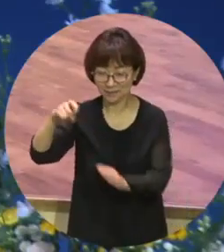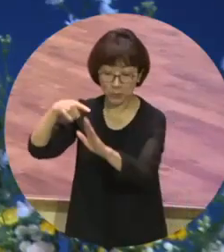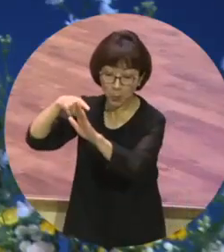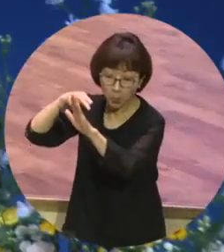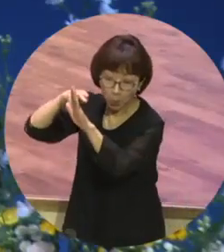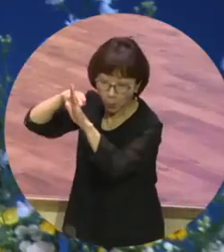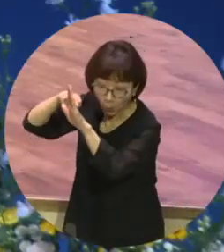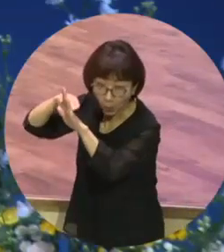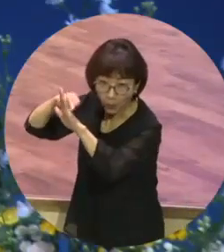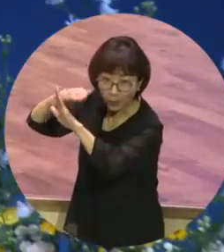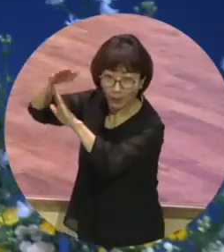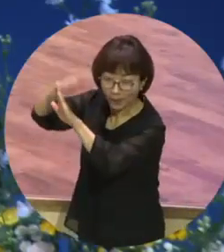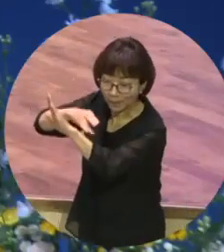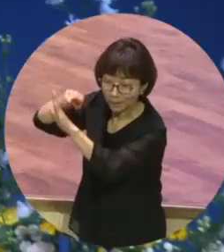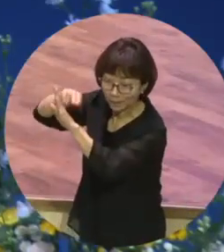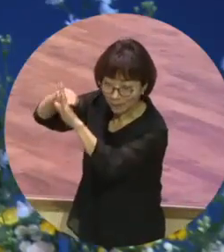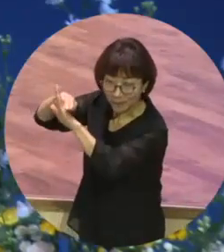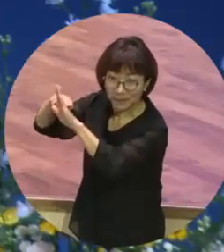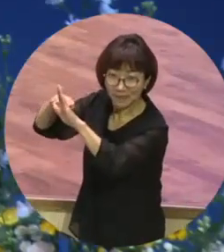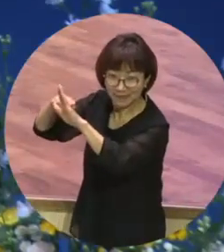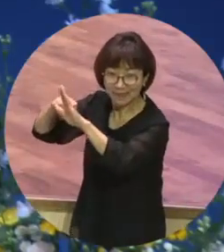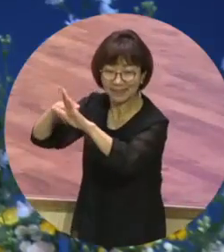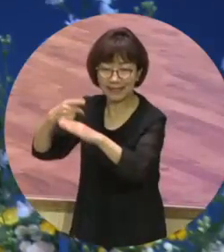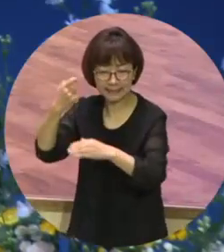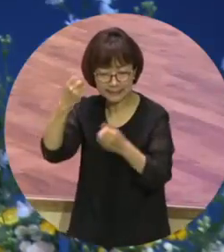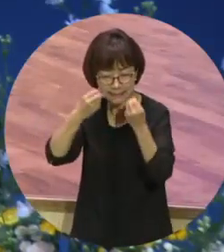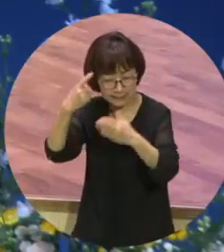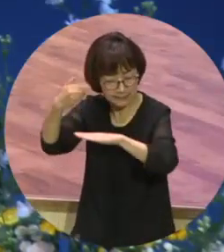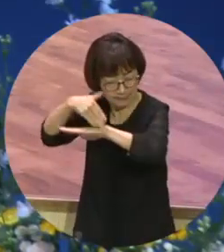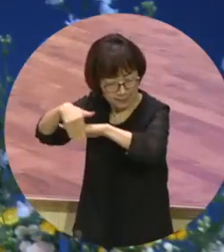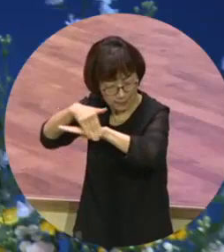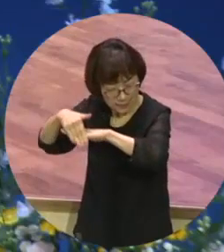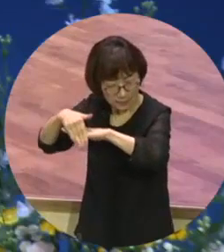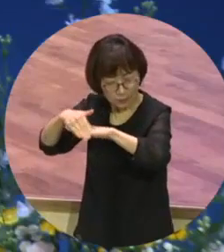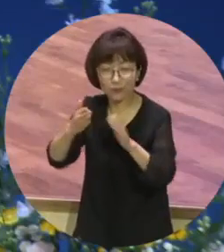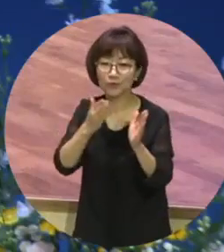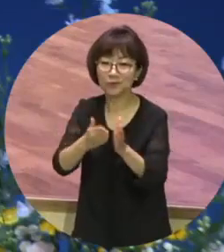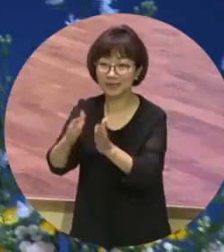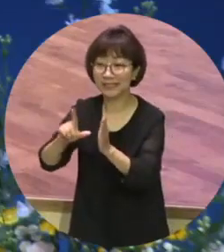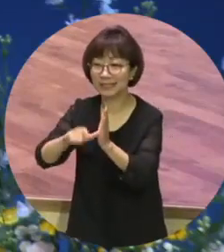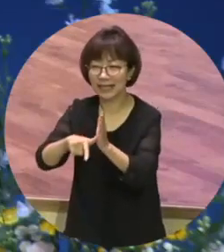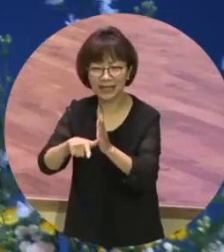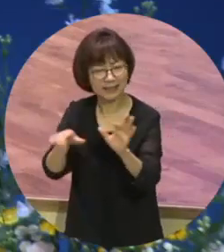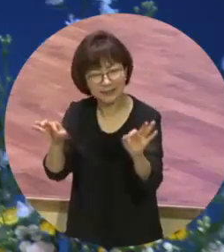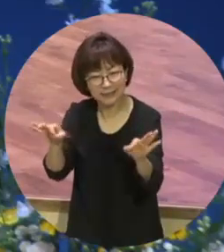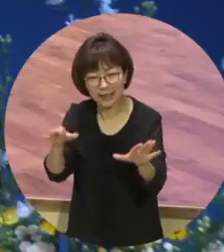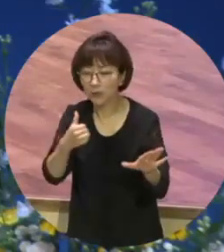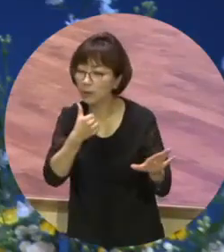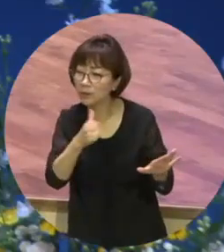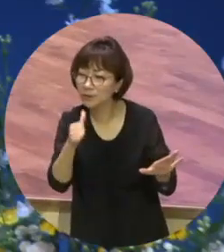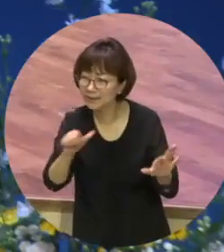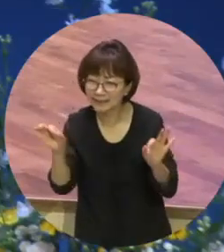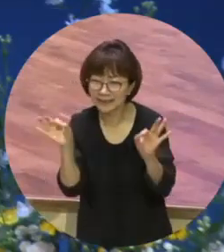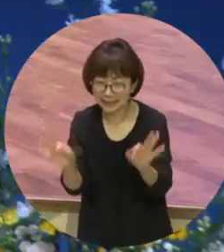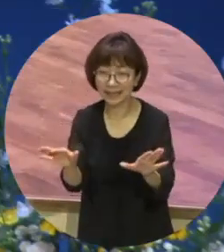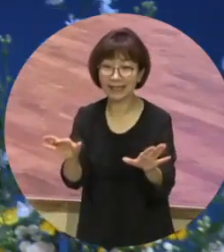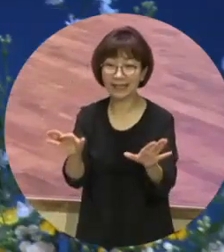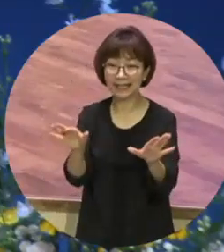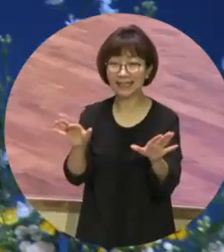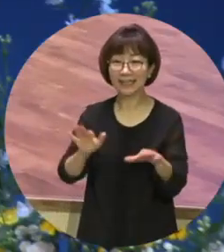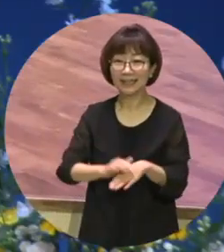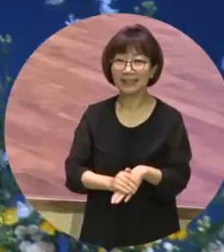잘 전략을 짜서 새로운 전략을 나갈 것이냐. 여러 가지 그 짧은 시간 안에